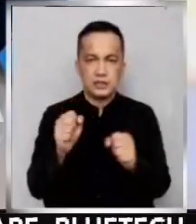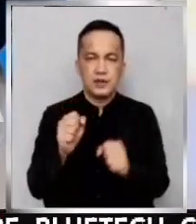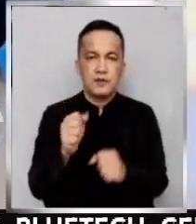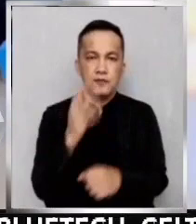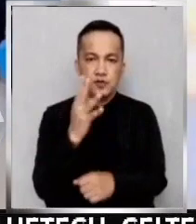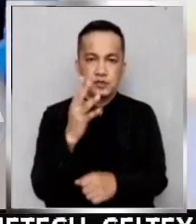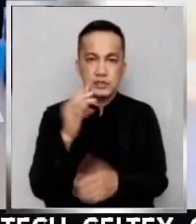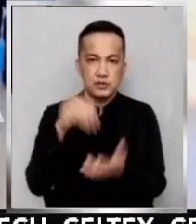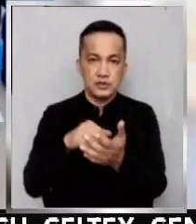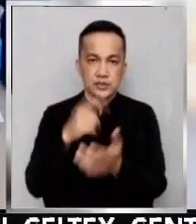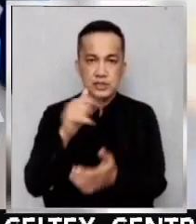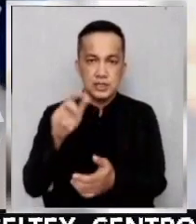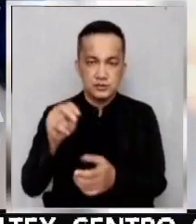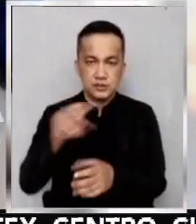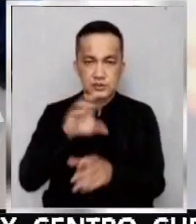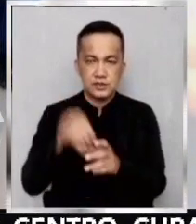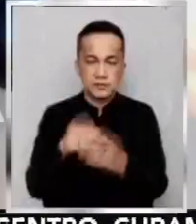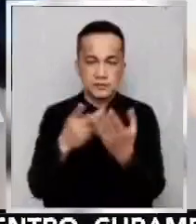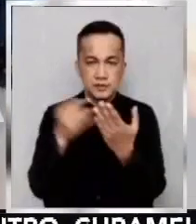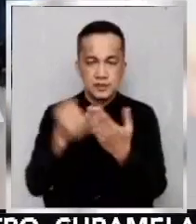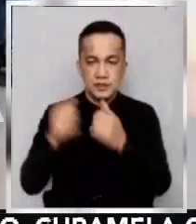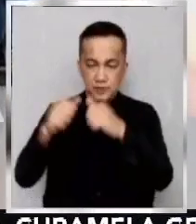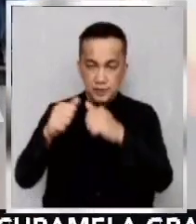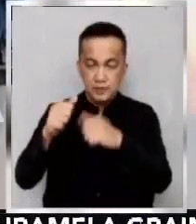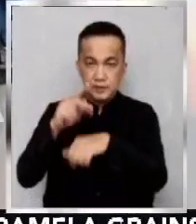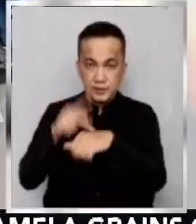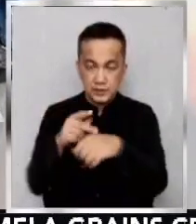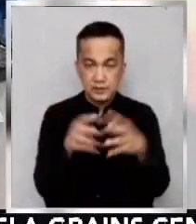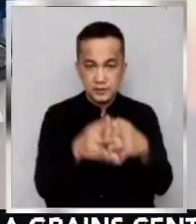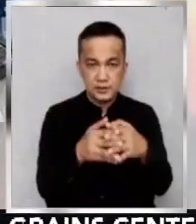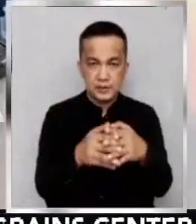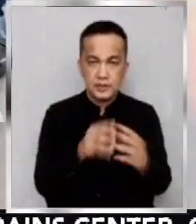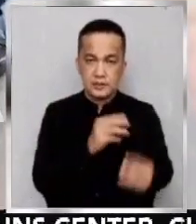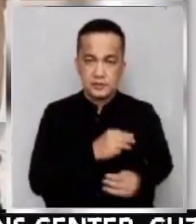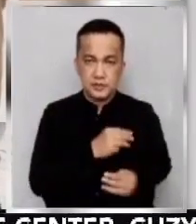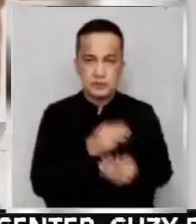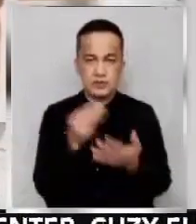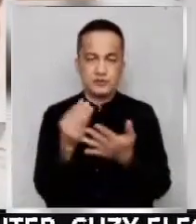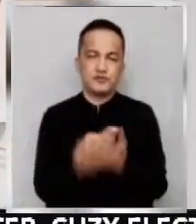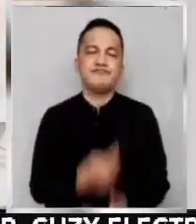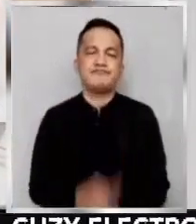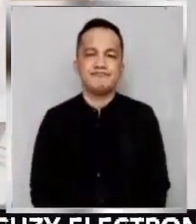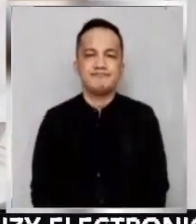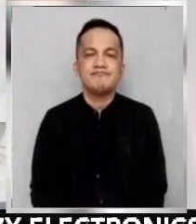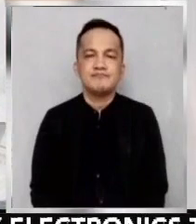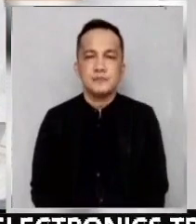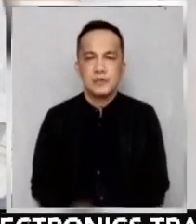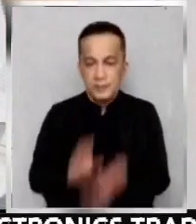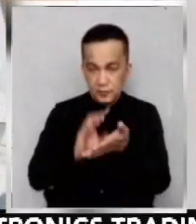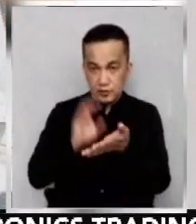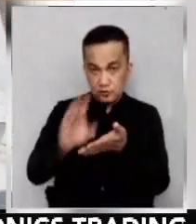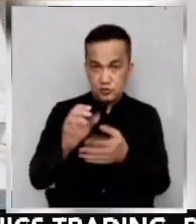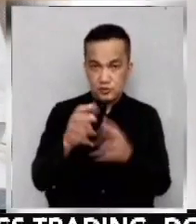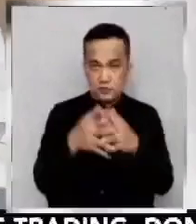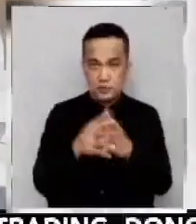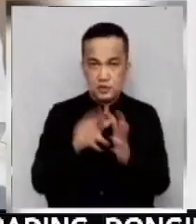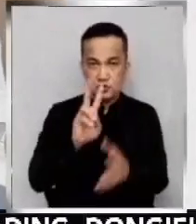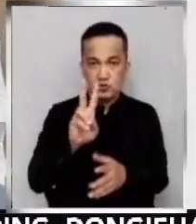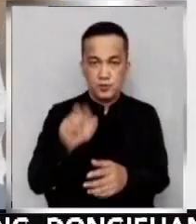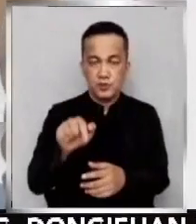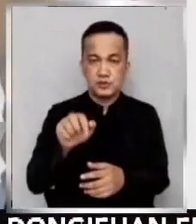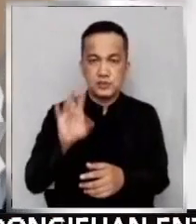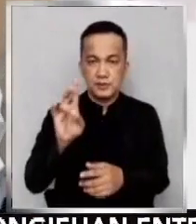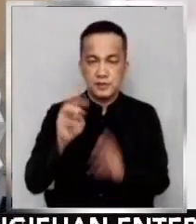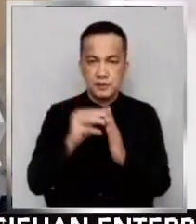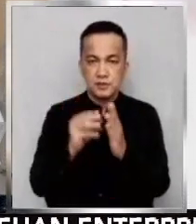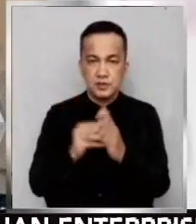Kabilang ang proyekto ito sa kasundo ng Pilipinas at Amerika para sa military modernization. Pinondohan po ito ng Amerika ng $2.7 million o